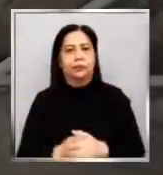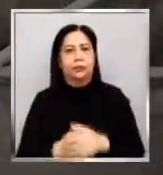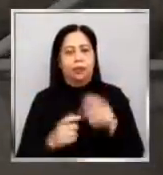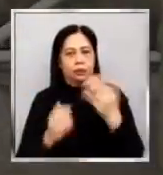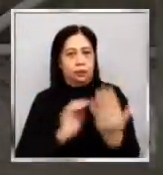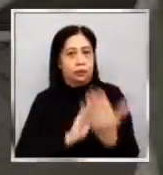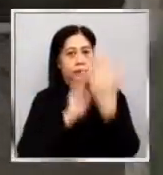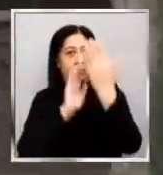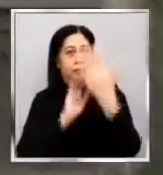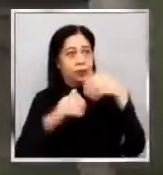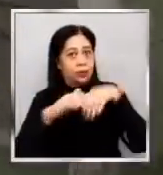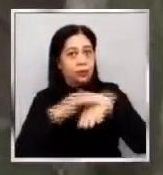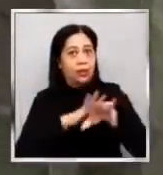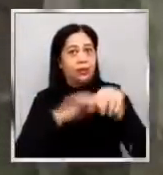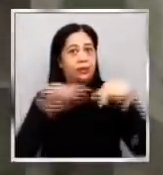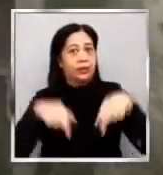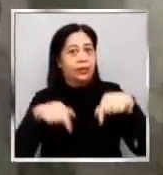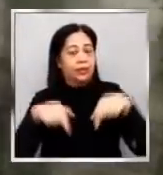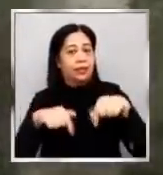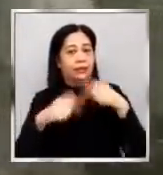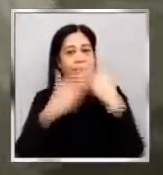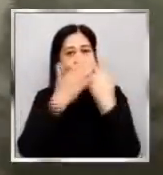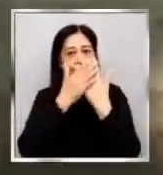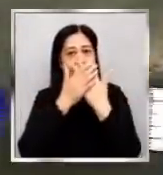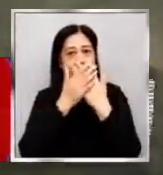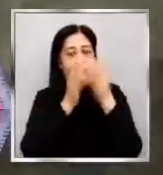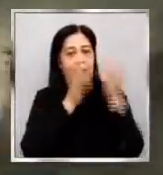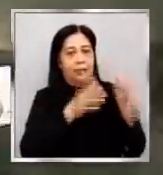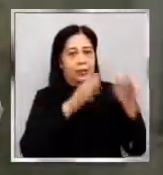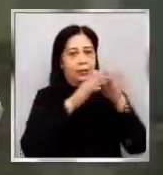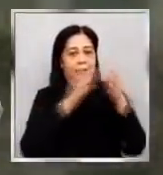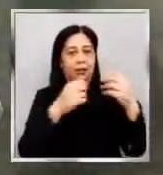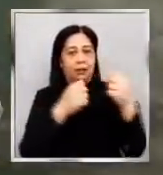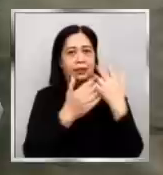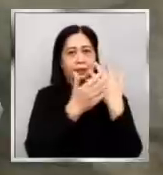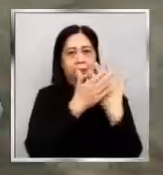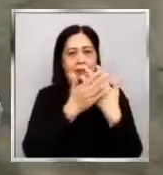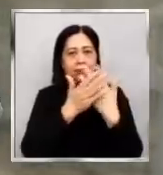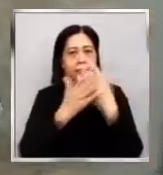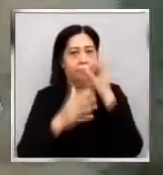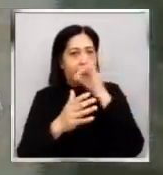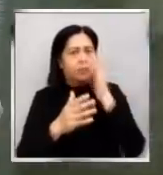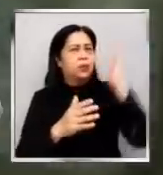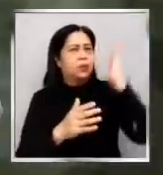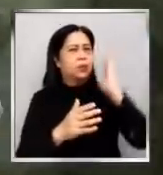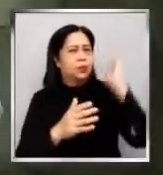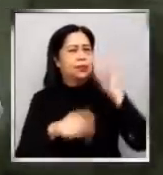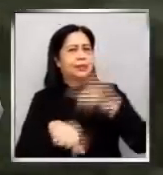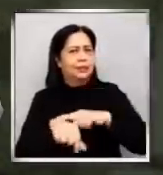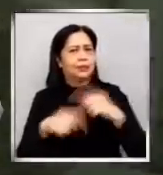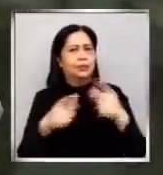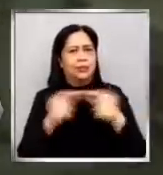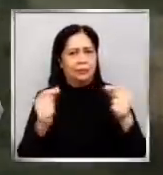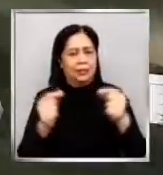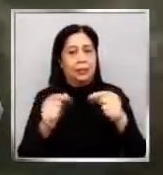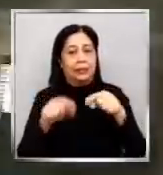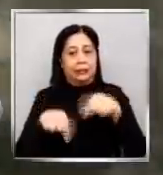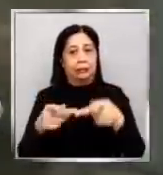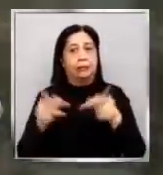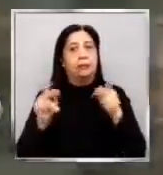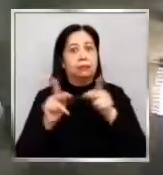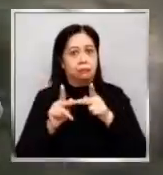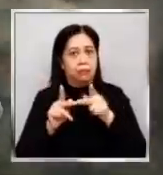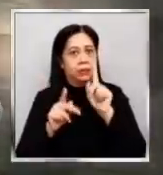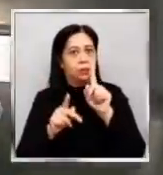mo dito sa dungeon, magkakatabing selda ng mga bilanggong Pilipino noong panahon ng Hapon. Itong lugar nga raw na ito ay isa sa mga